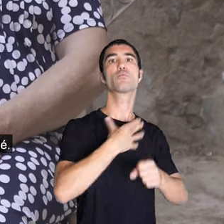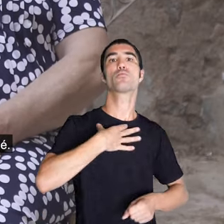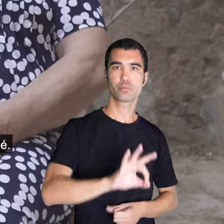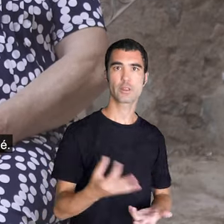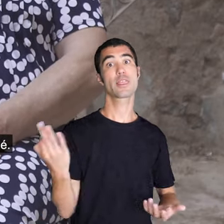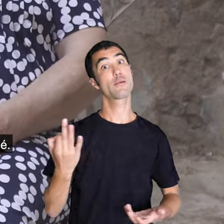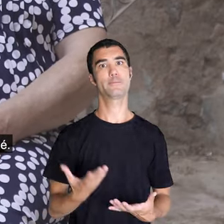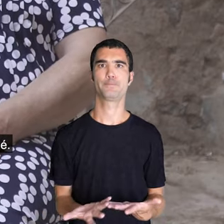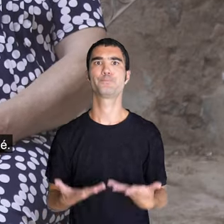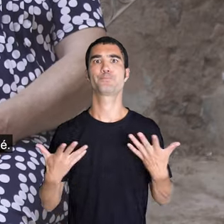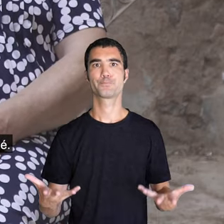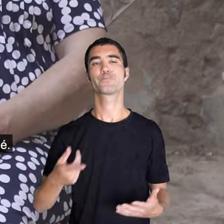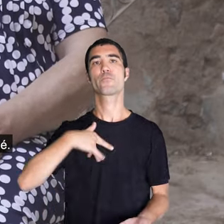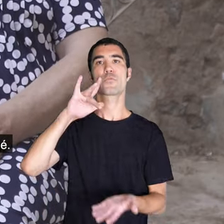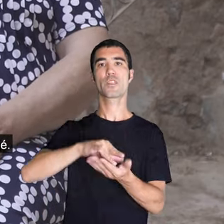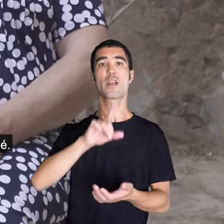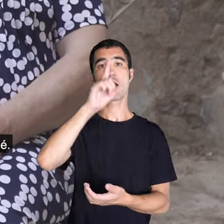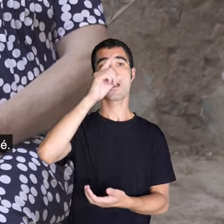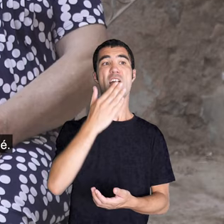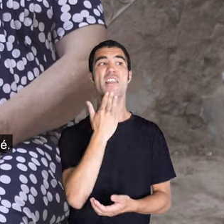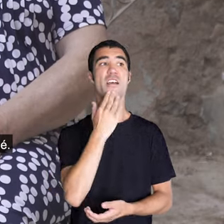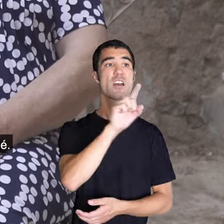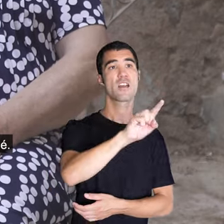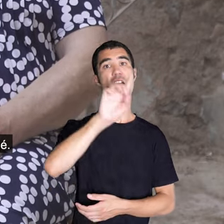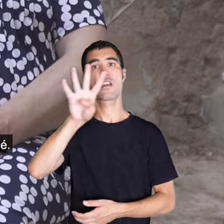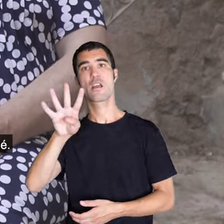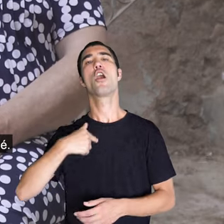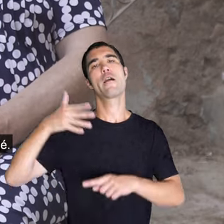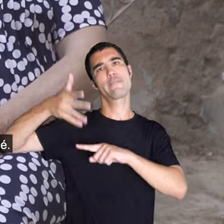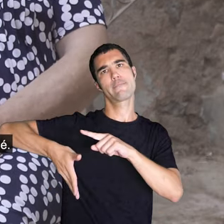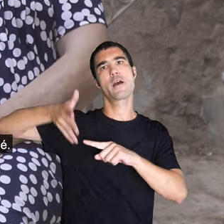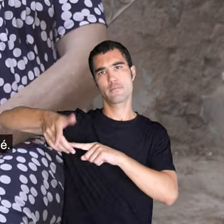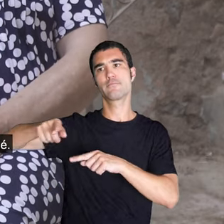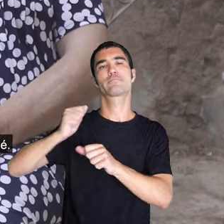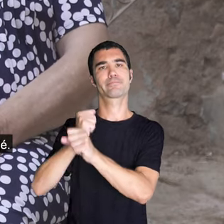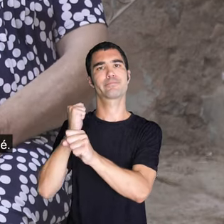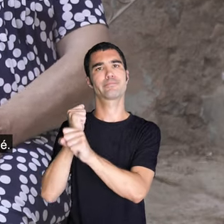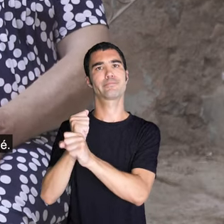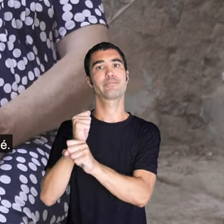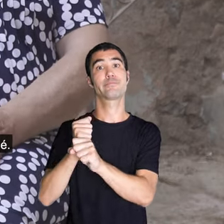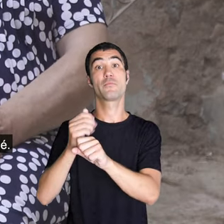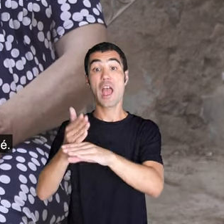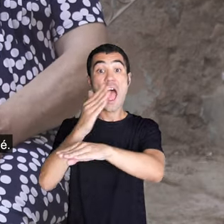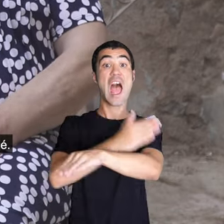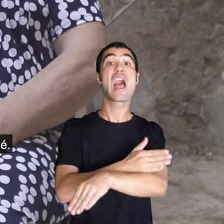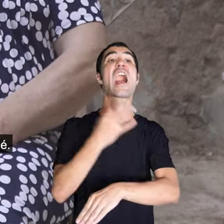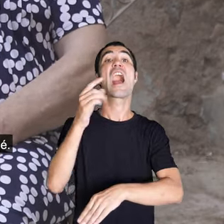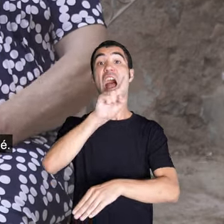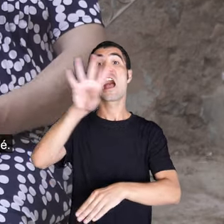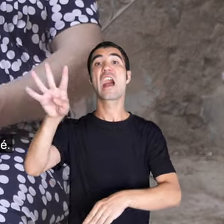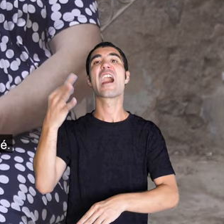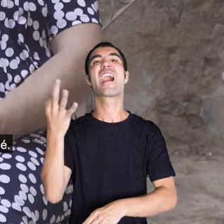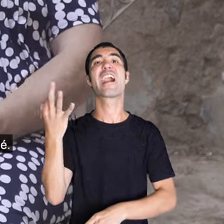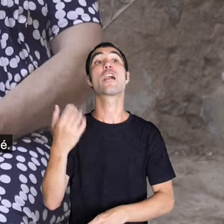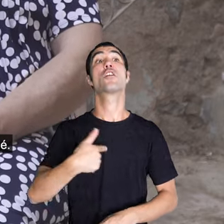vàrem començar ja... Tenies 14 anys, jo vaig començar a la fàbrica, sí. Però abans de tenir els 14 anys, jo vaig